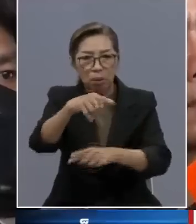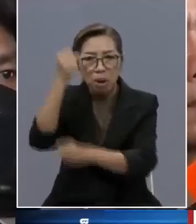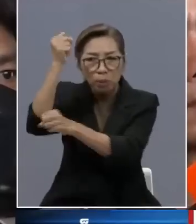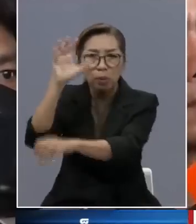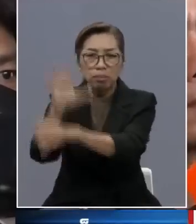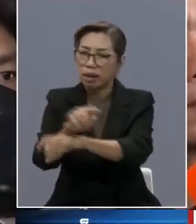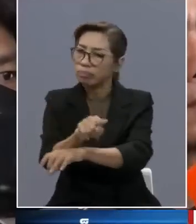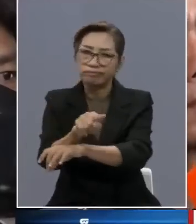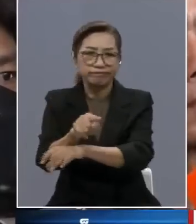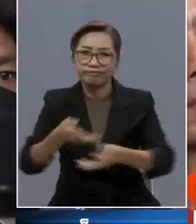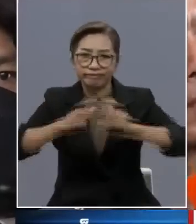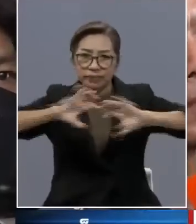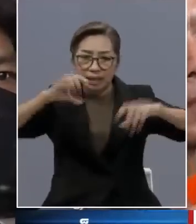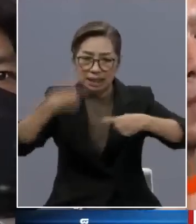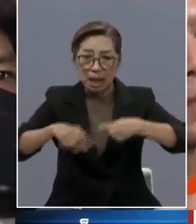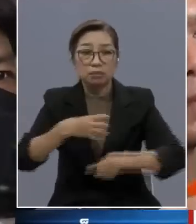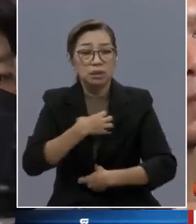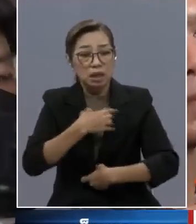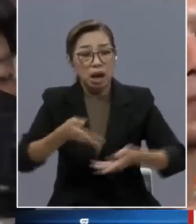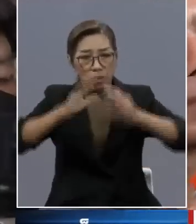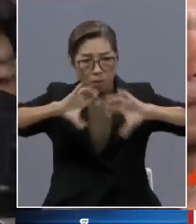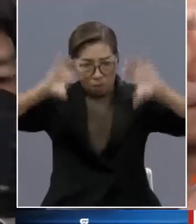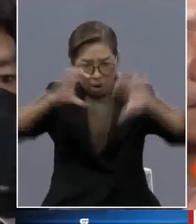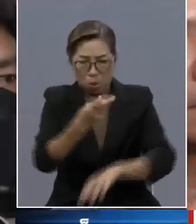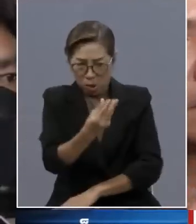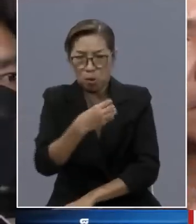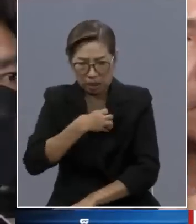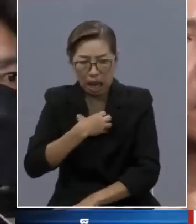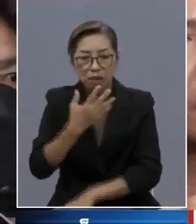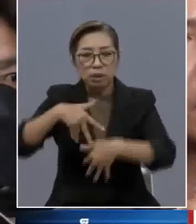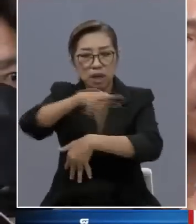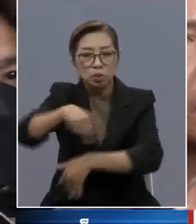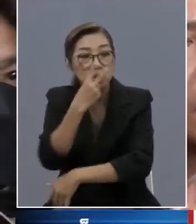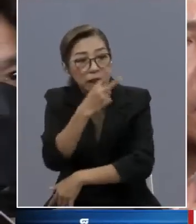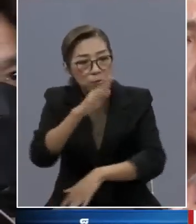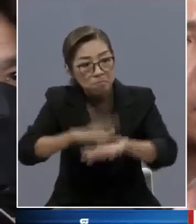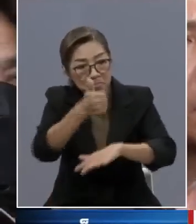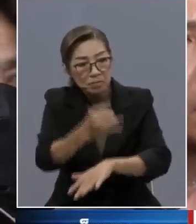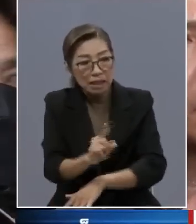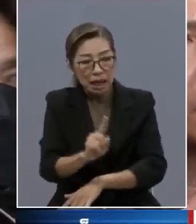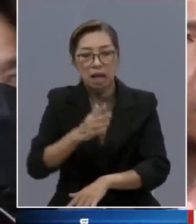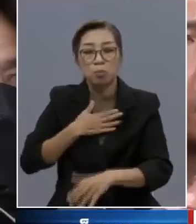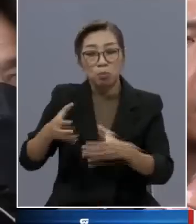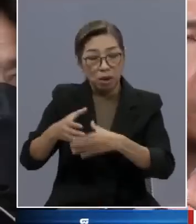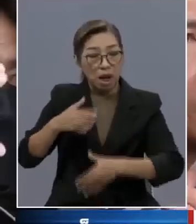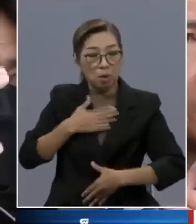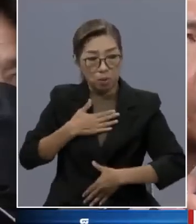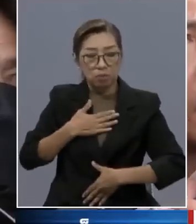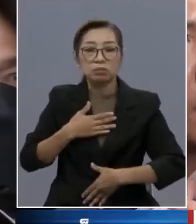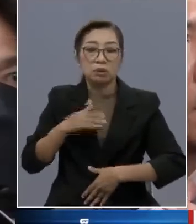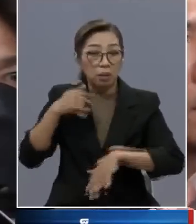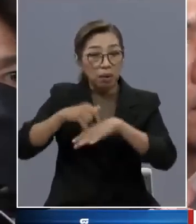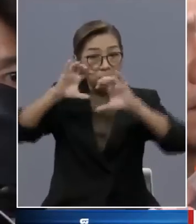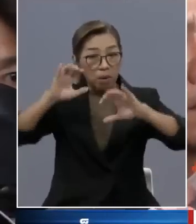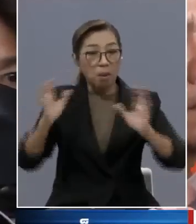ดุดได้อยากให้ตั้งรัฐบาลเร็วๆก็จะได้แสดงฝีมือให้ประชาชนได้เห็นส่วนพวกเรานั้นพร้อมทำหน้าที่เป็นฝ่ายค้านเข้มข้นนะฮะ